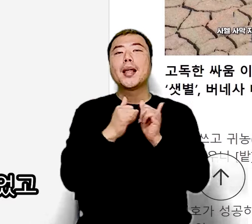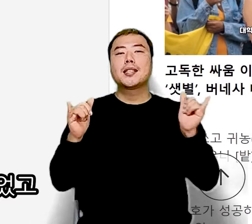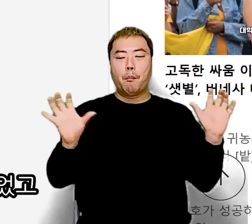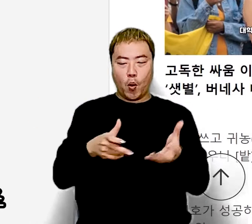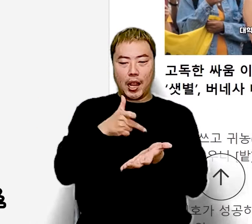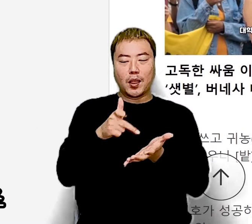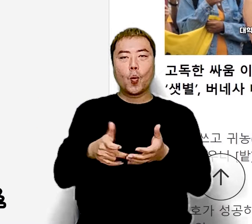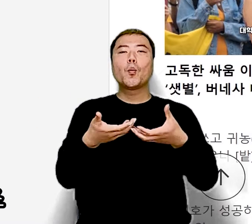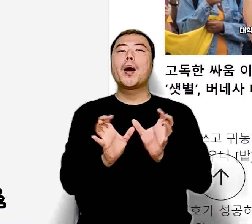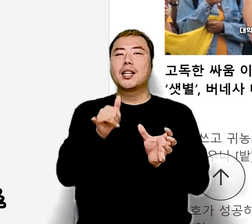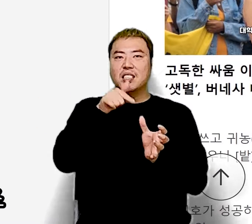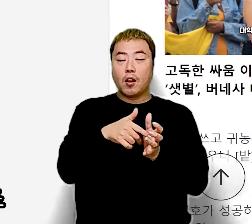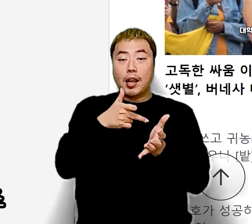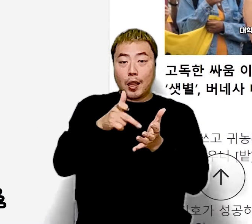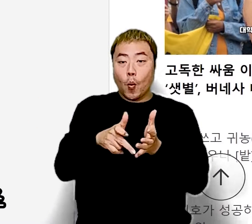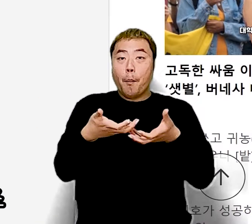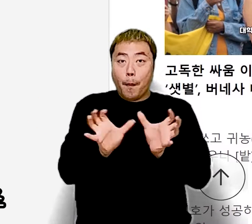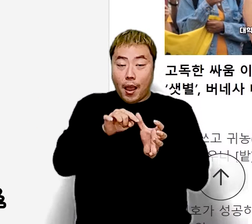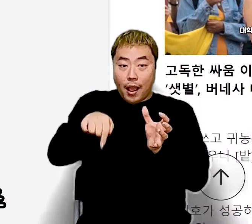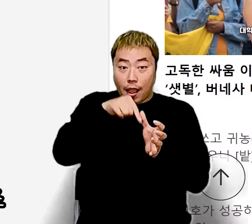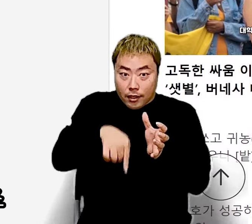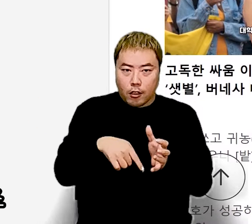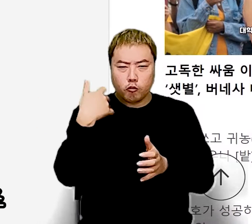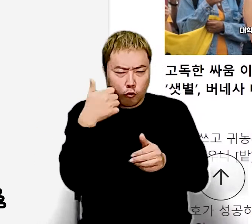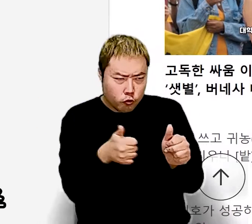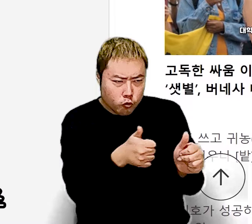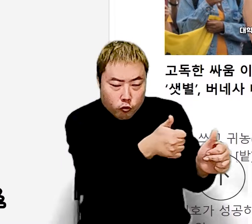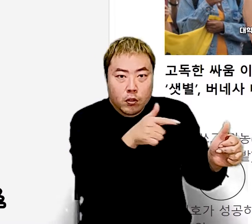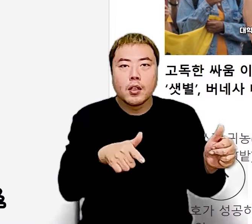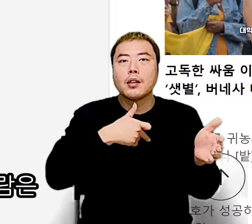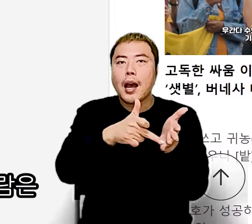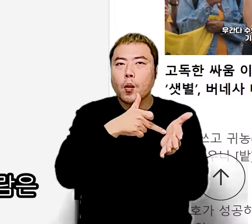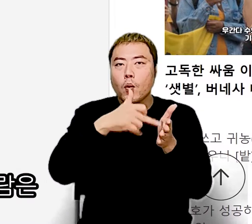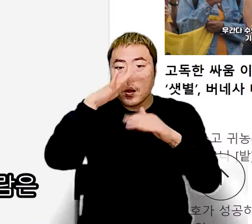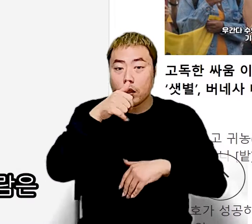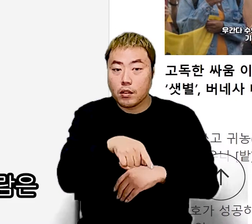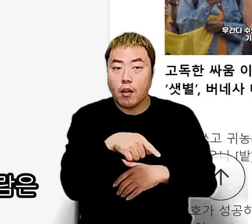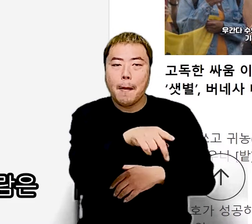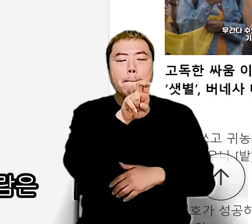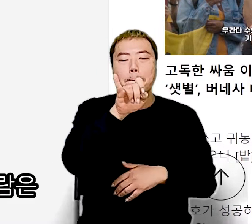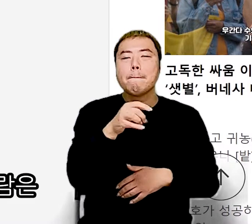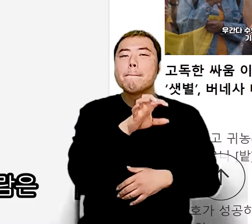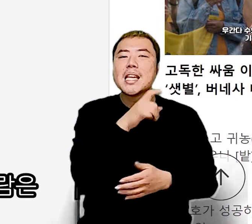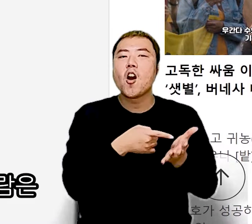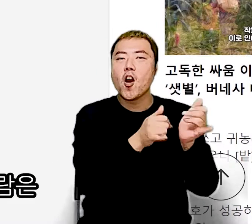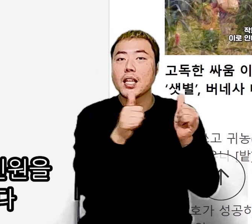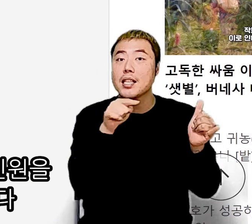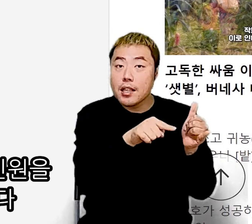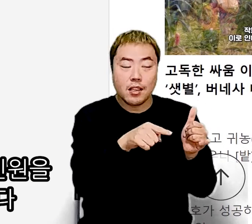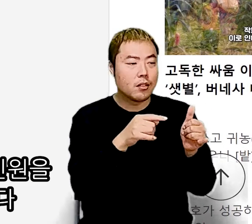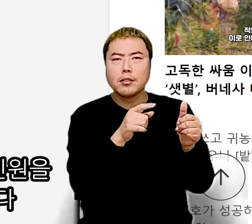있었고 누군가를 따라다니며 보고하는 글이 올라오죠. 이 민원인이라고 칭해지는